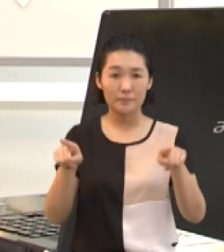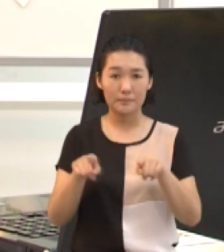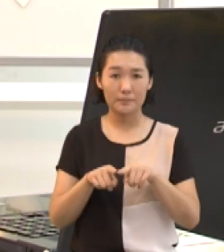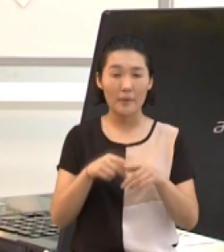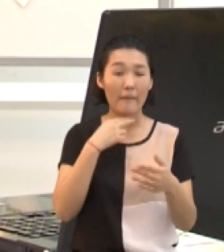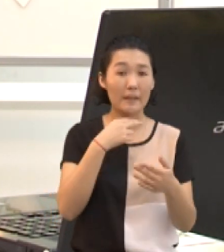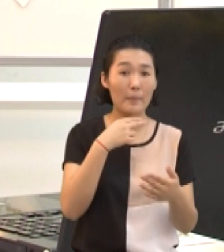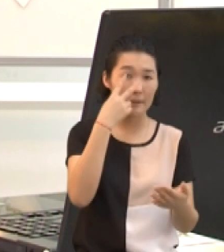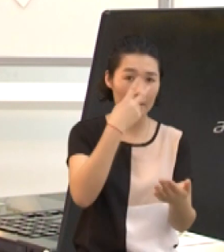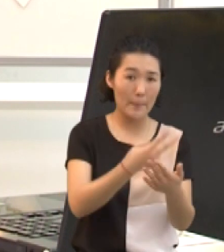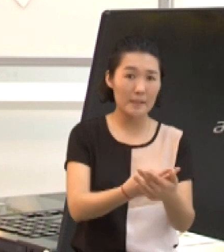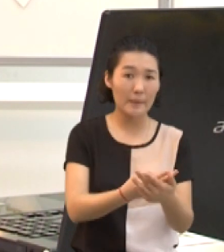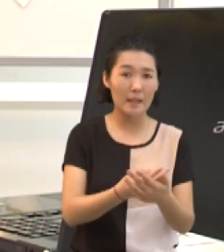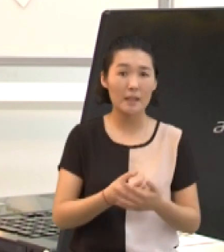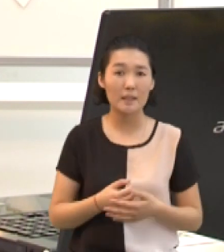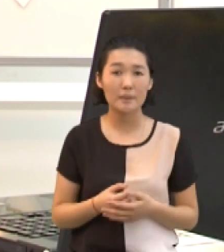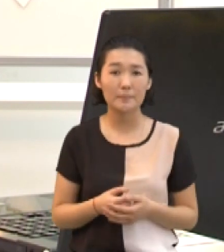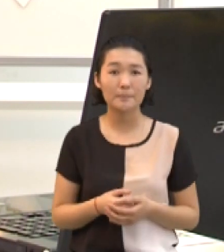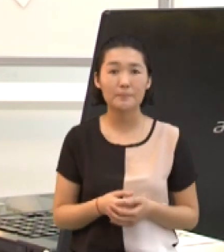Внимательно посмотрите.